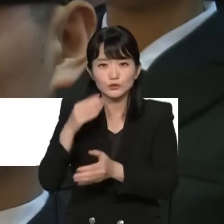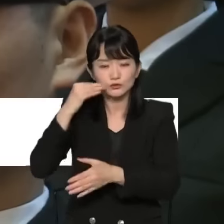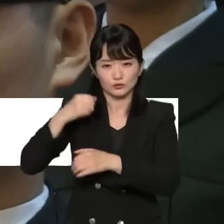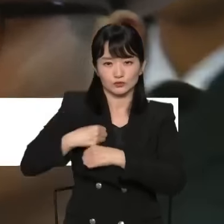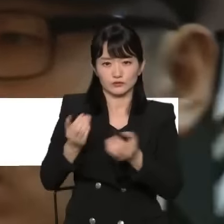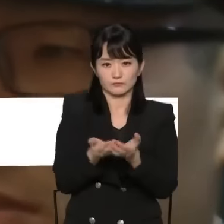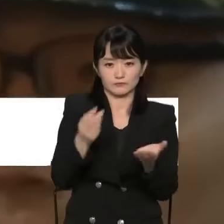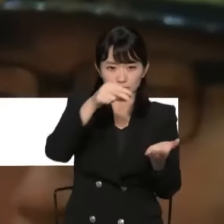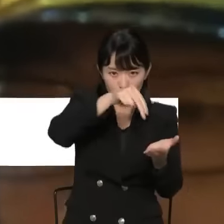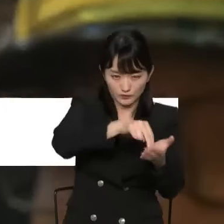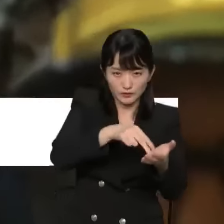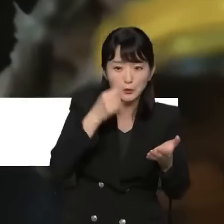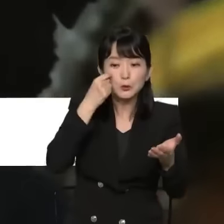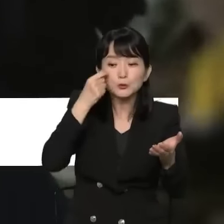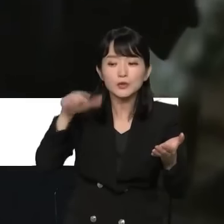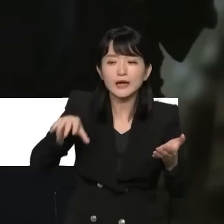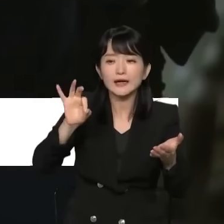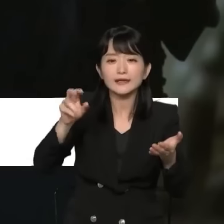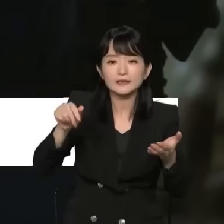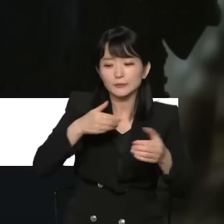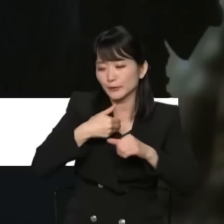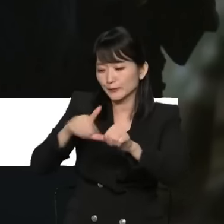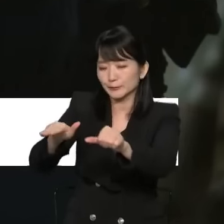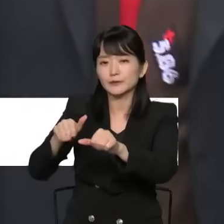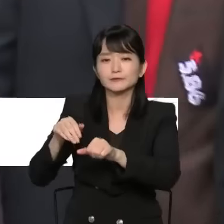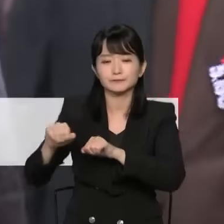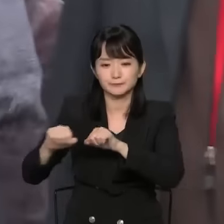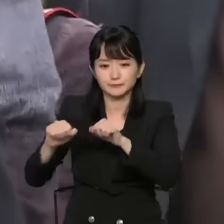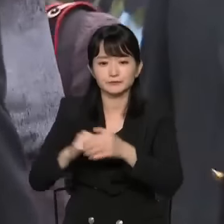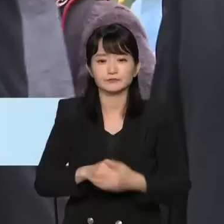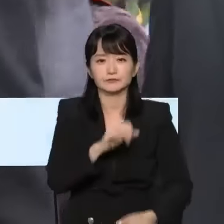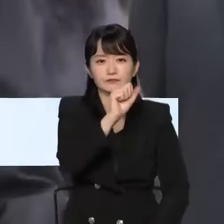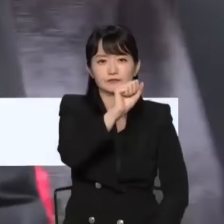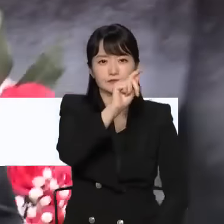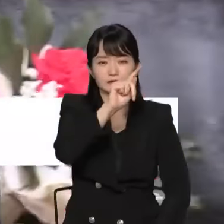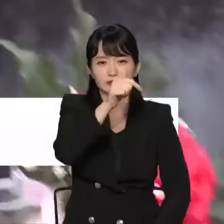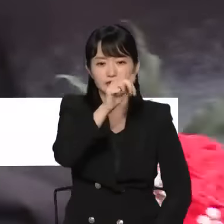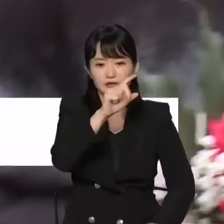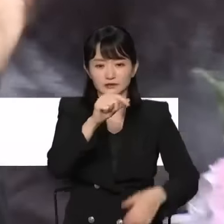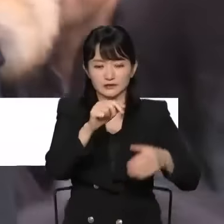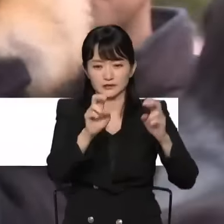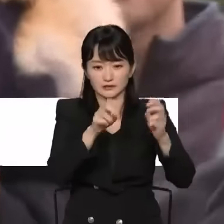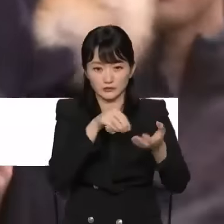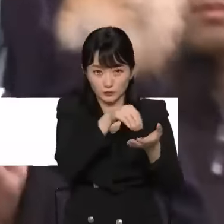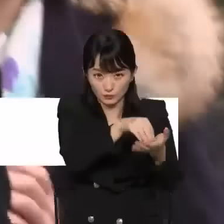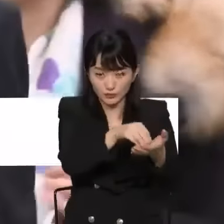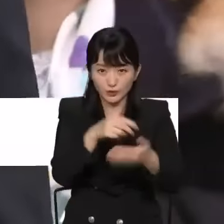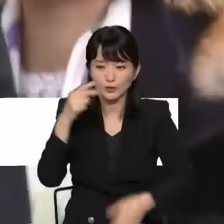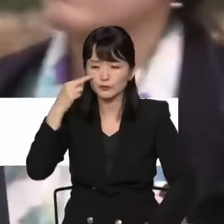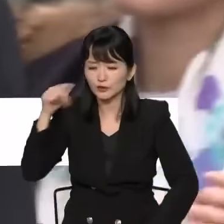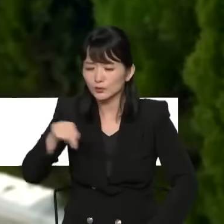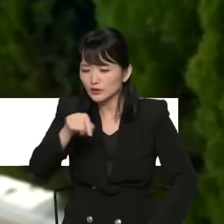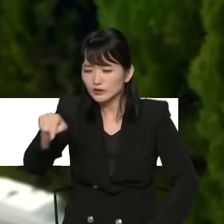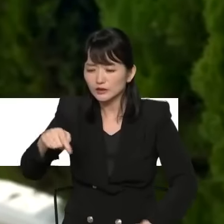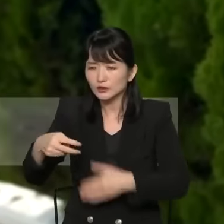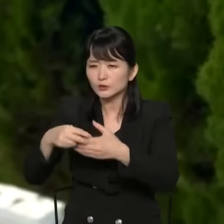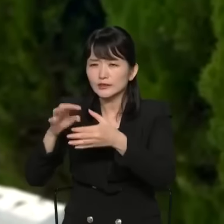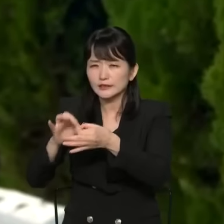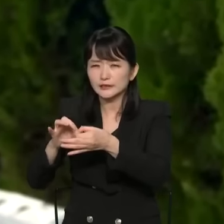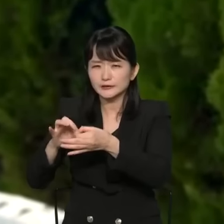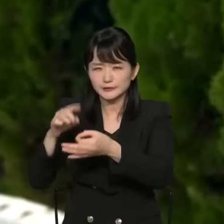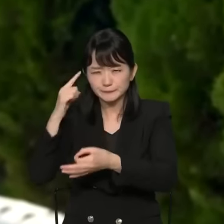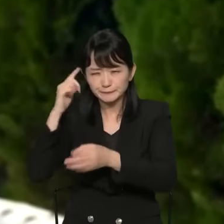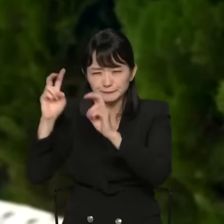6개월간 아덴만에서 파병 근무하기도 했습니다. 이후 SK하이닉스를 거쳐 미국에서 의료 스타트업을 창업했습니다.